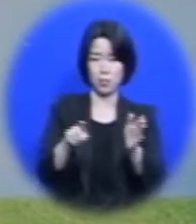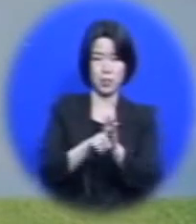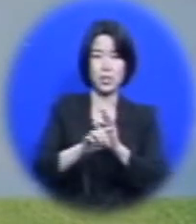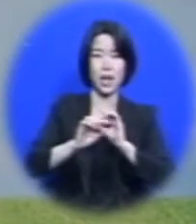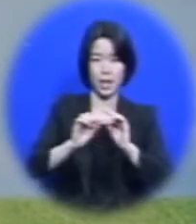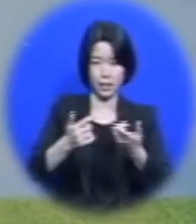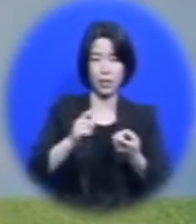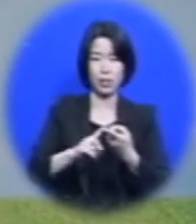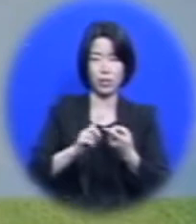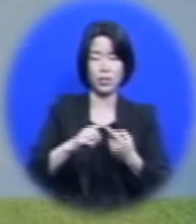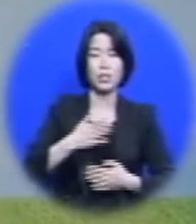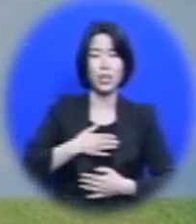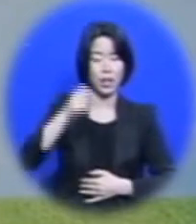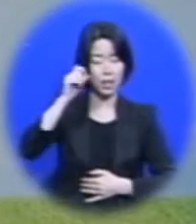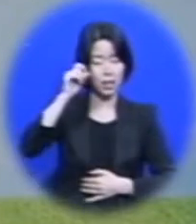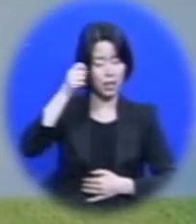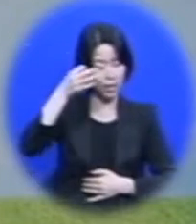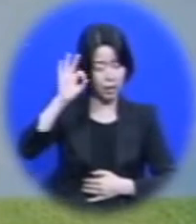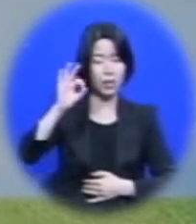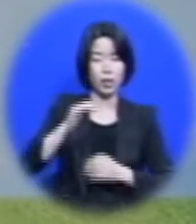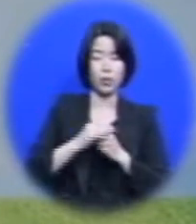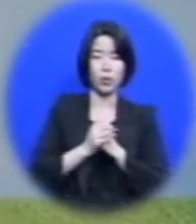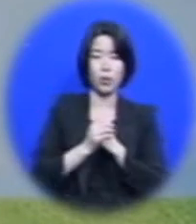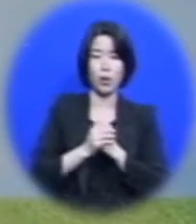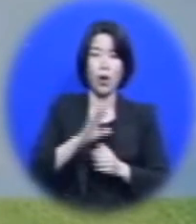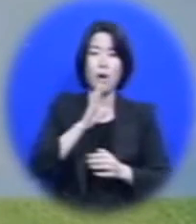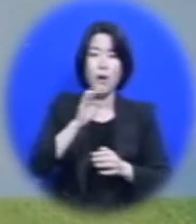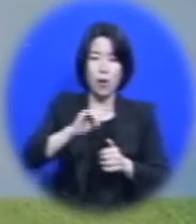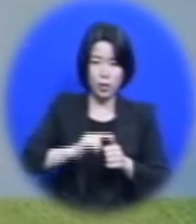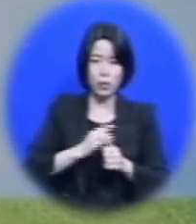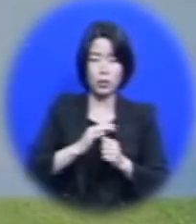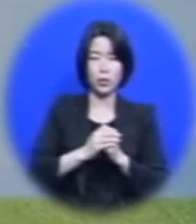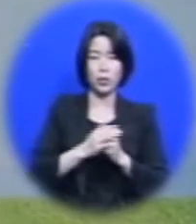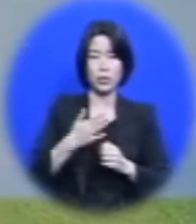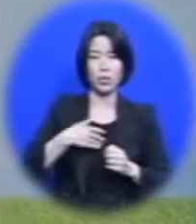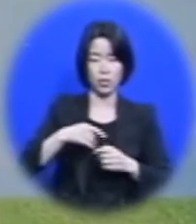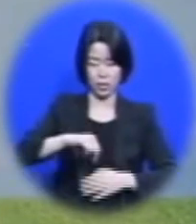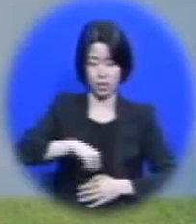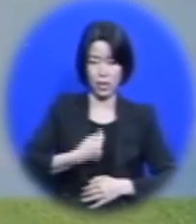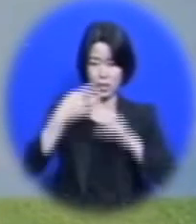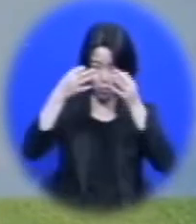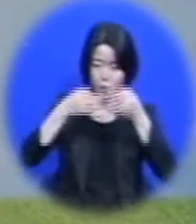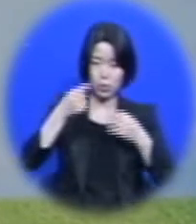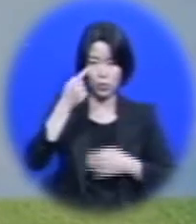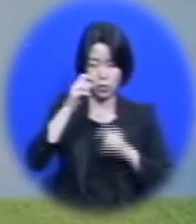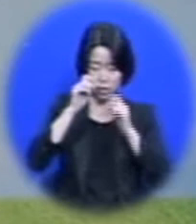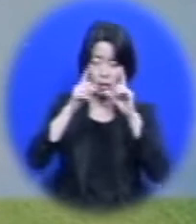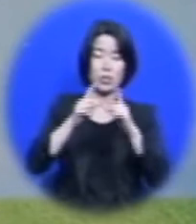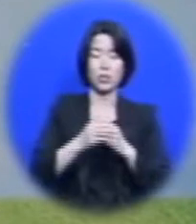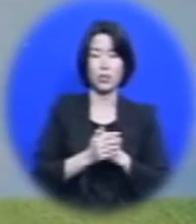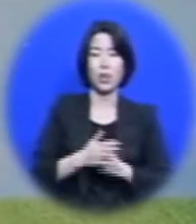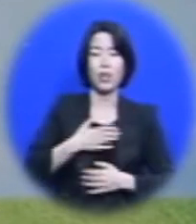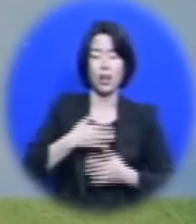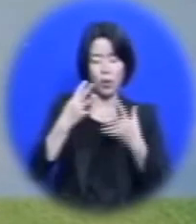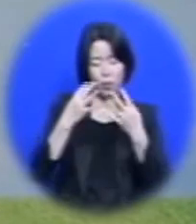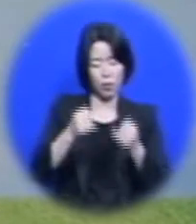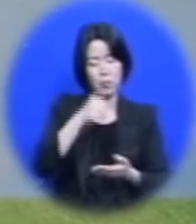않았다는 사실을 제가 깨닫고 비로소 저 자신을 보는 눈이 뜨였어요. 내가 얼마나